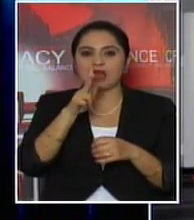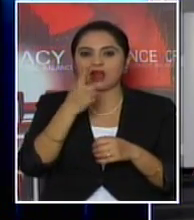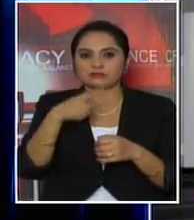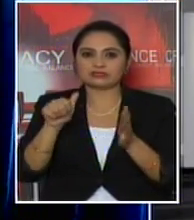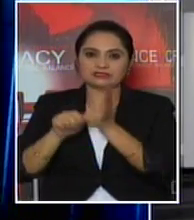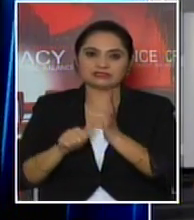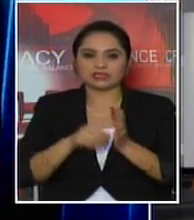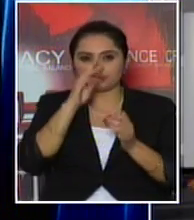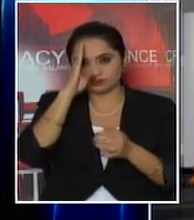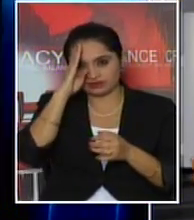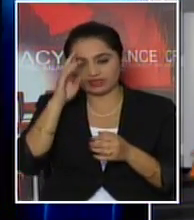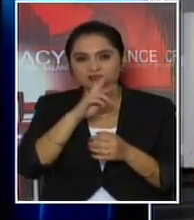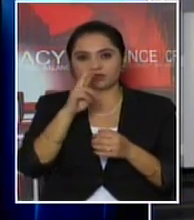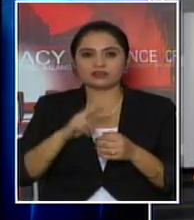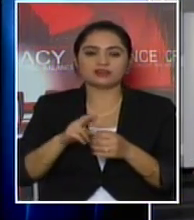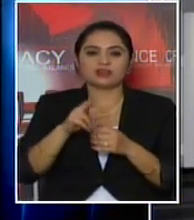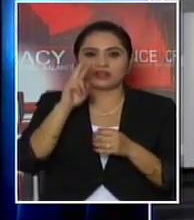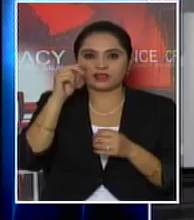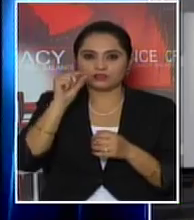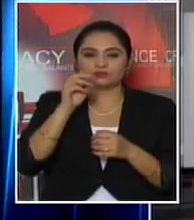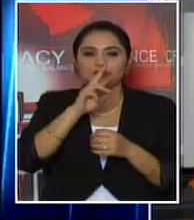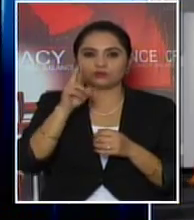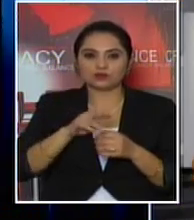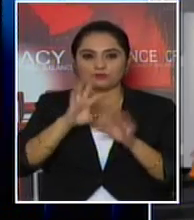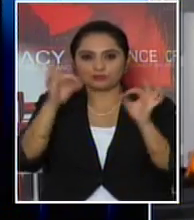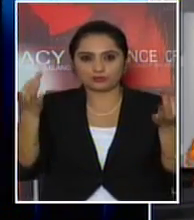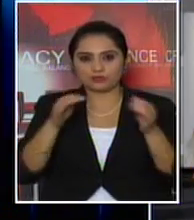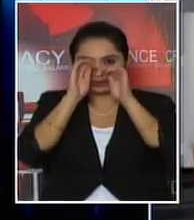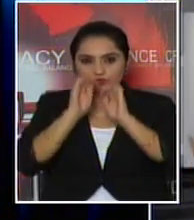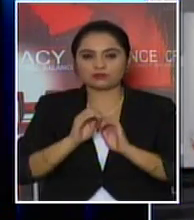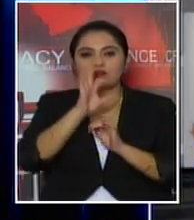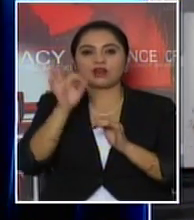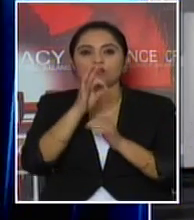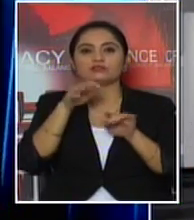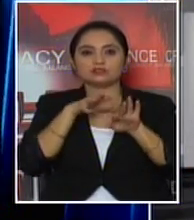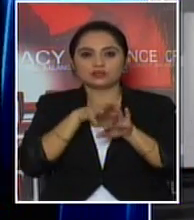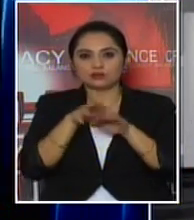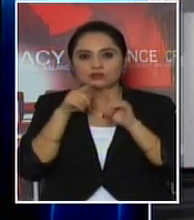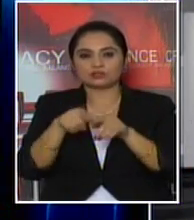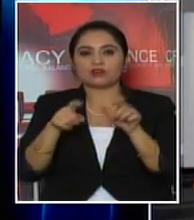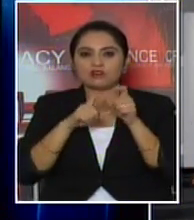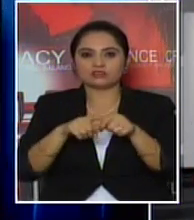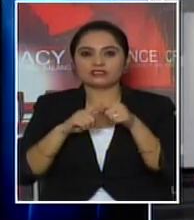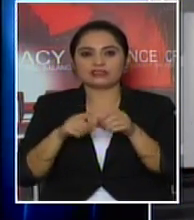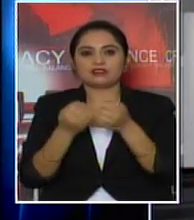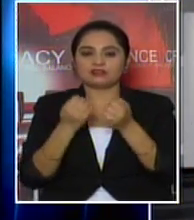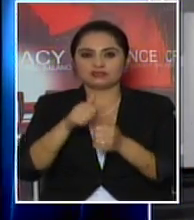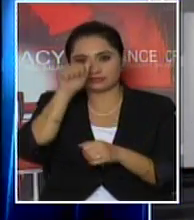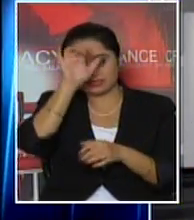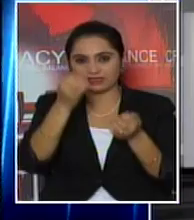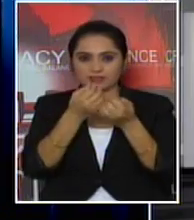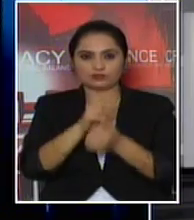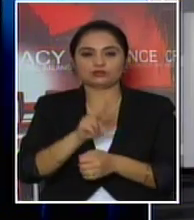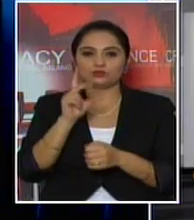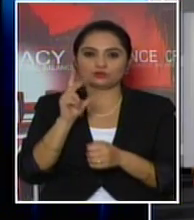जिल्लामा सरकारी गैर सरकारी तथा विभिन्न सरकारवाला निकायसँग अन्तर्क्रिया गर्ने जनाएको छ।